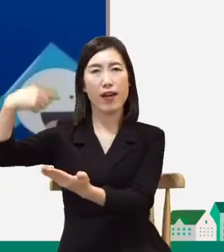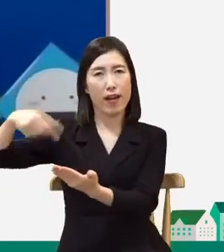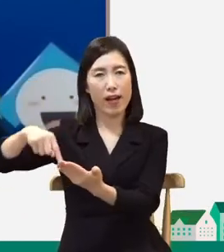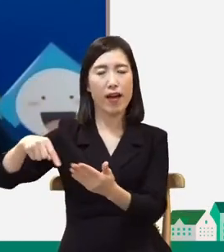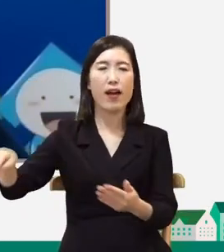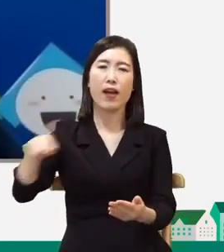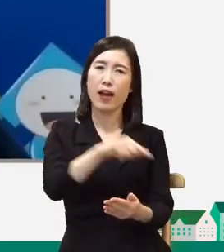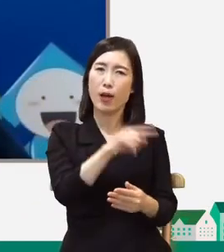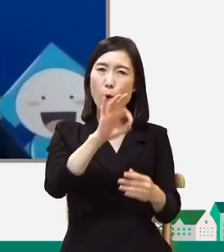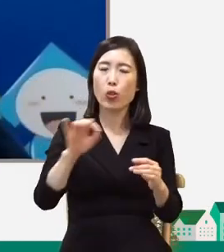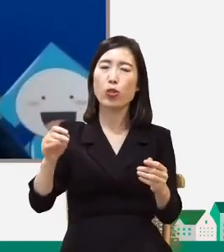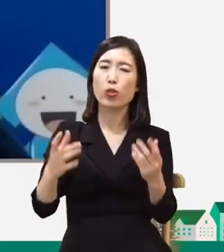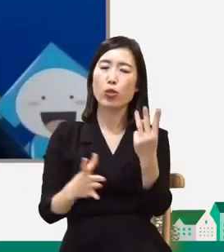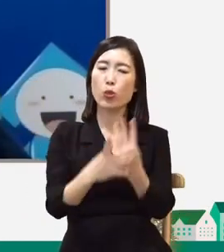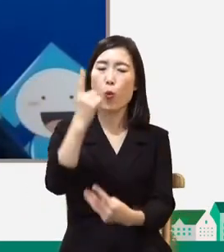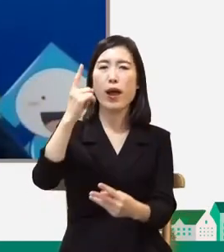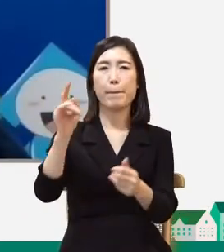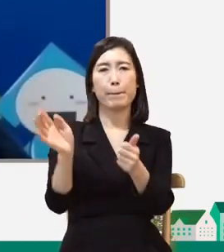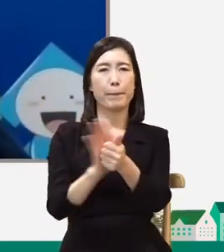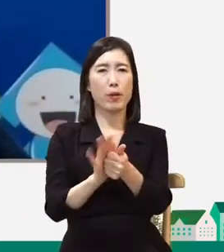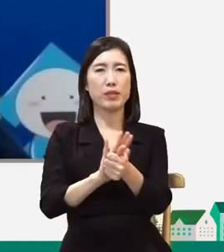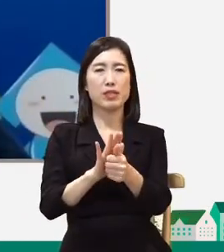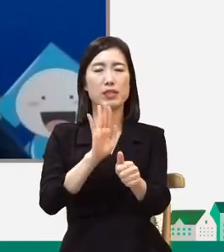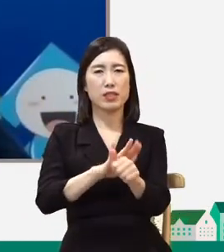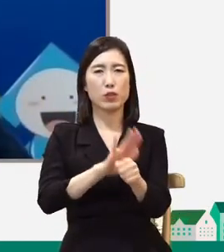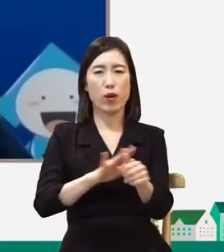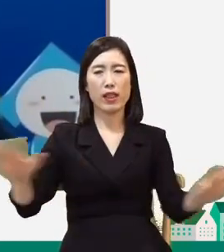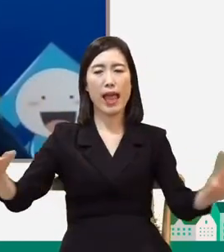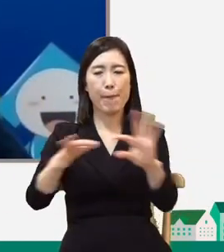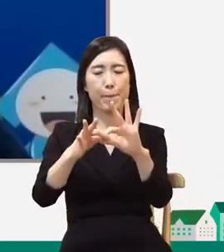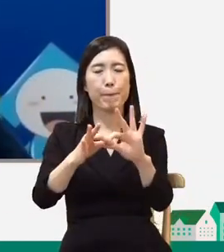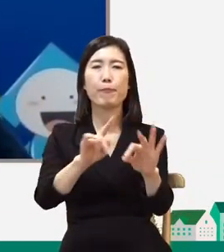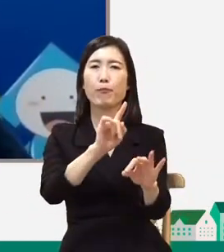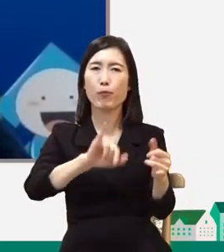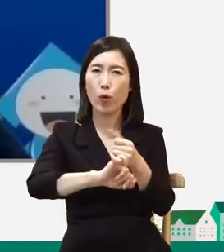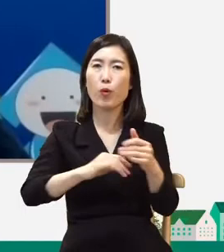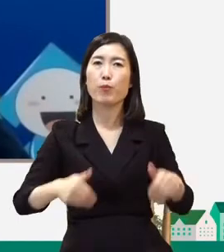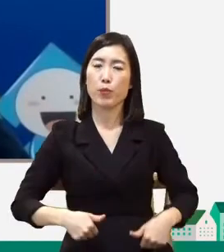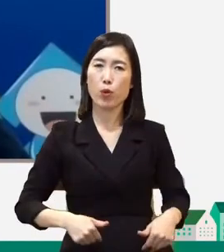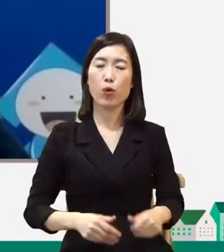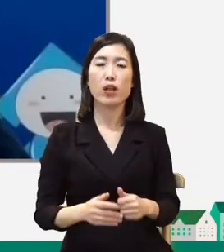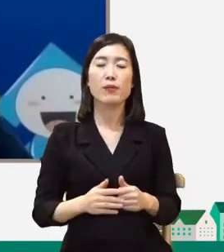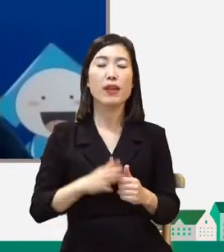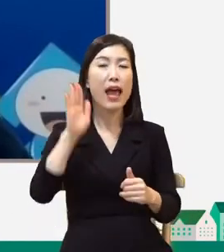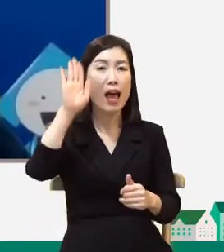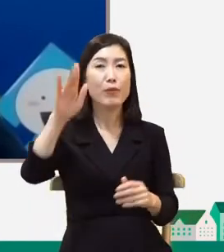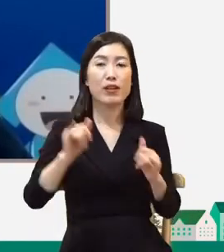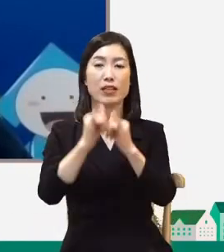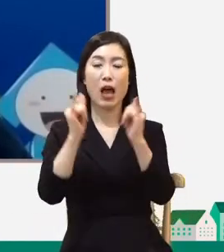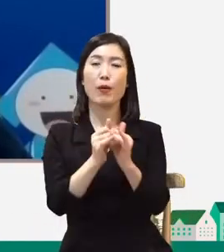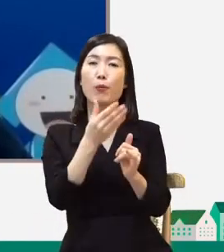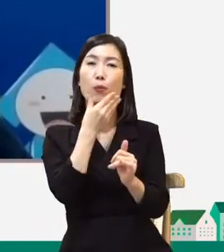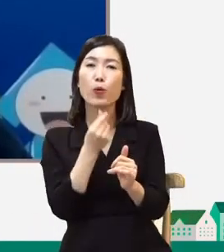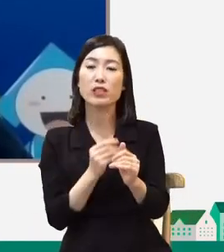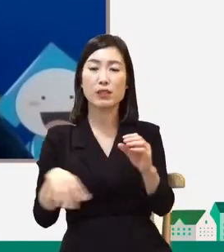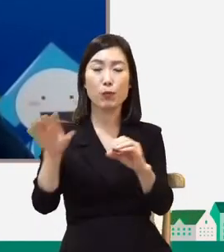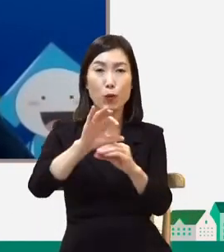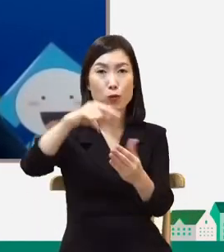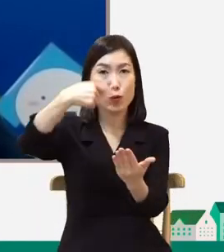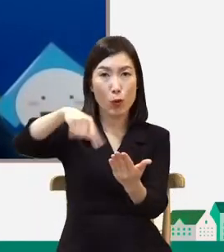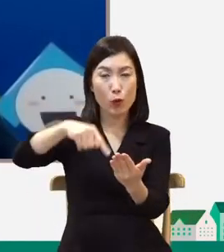통합적인 서비스에 대한 부분들은 반드시 이루어져야 된다. 그래서 사회복지 보수 교육에서도 이러한